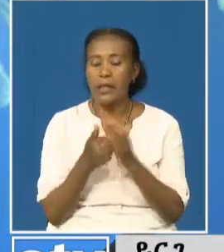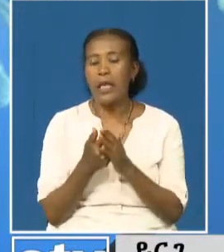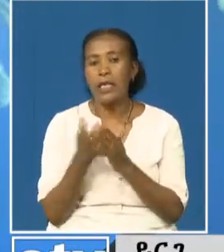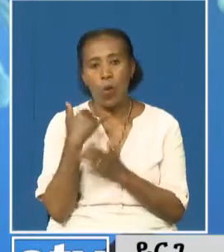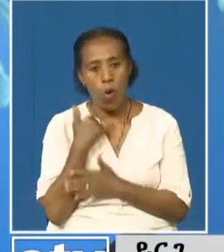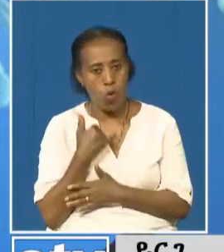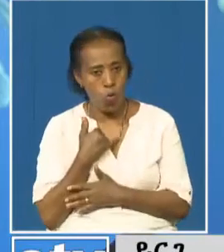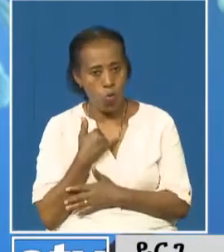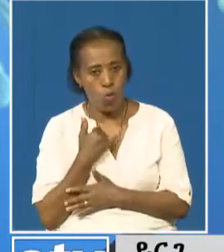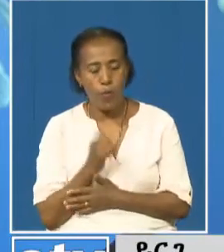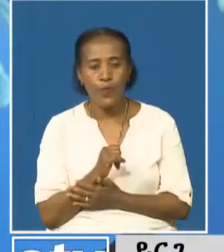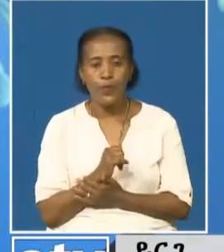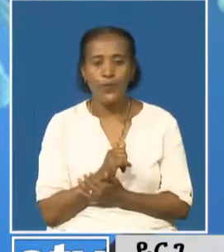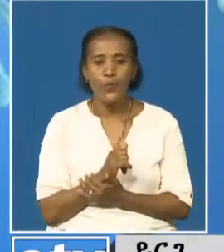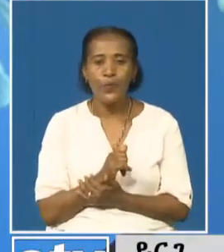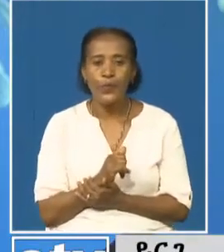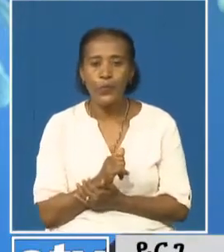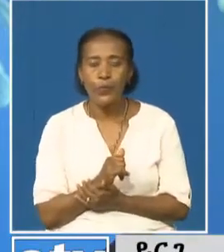ስለደወሉ